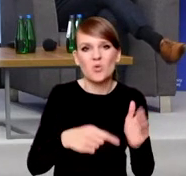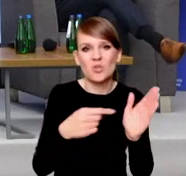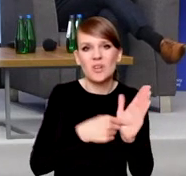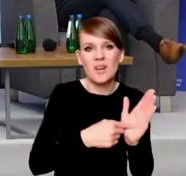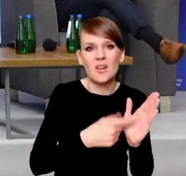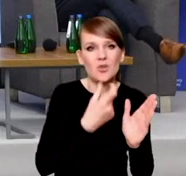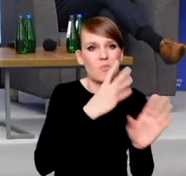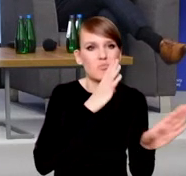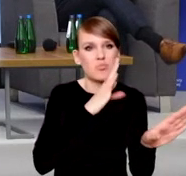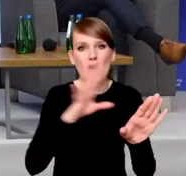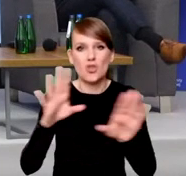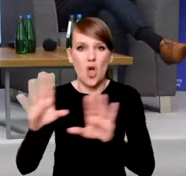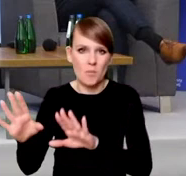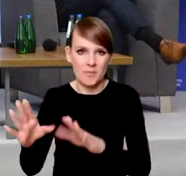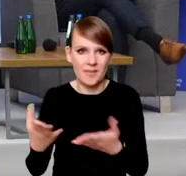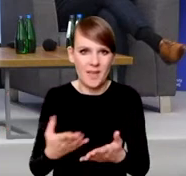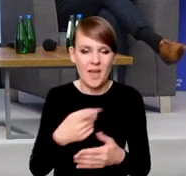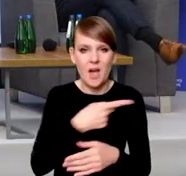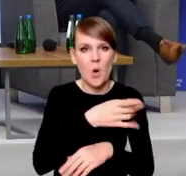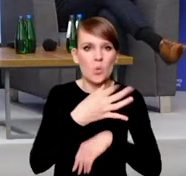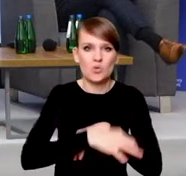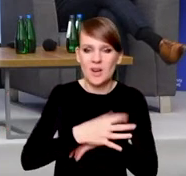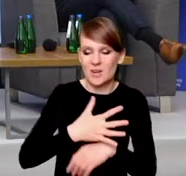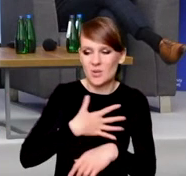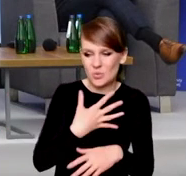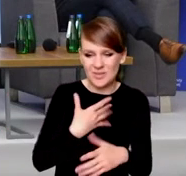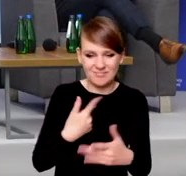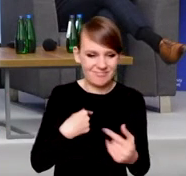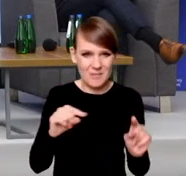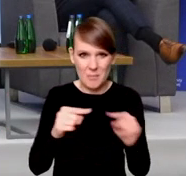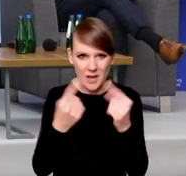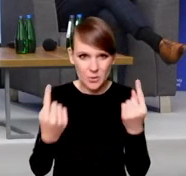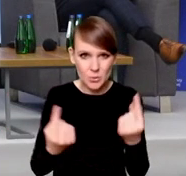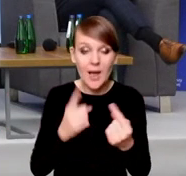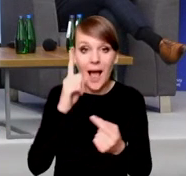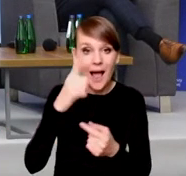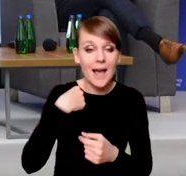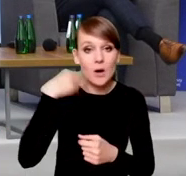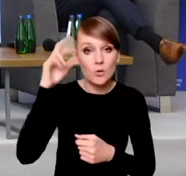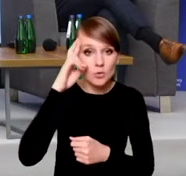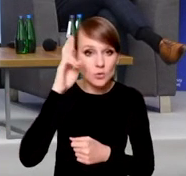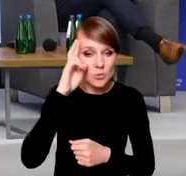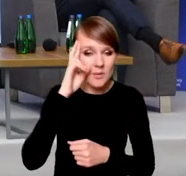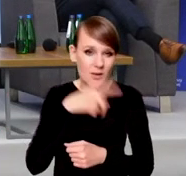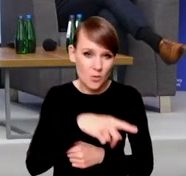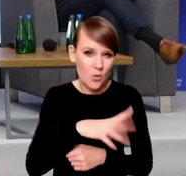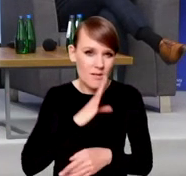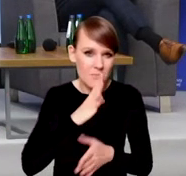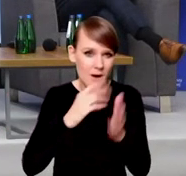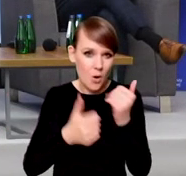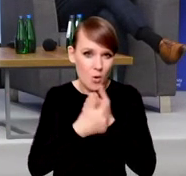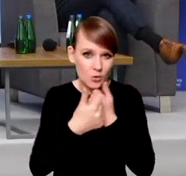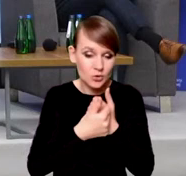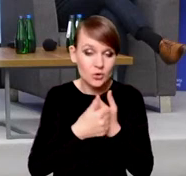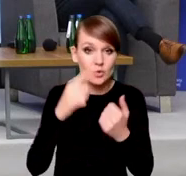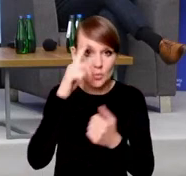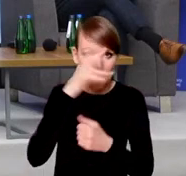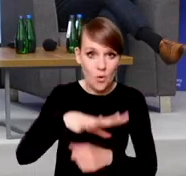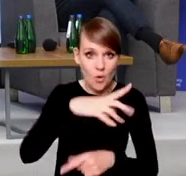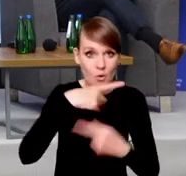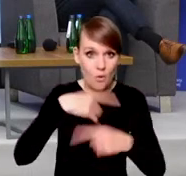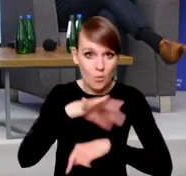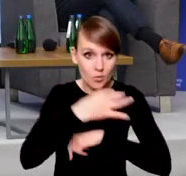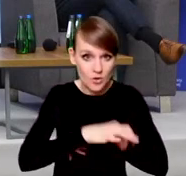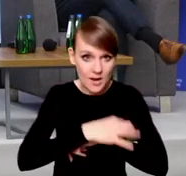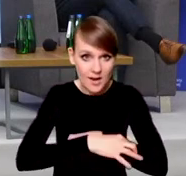że uczelnie mogłyby się nie odnaleźć. Ale rozumiem, że pewnie chodzi o to, że społeczna odpowiedzialność uczelni dla